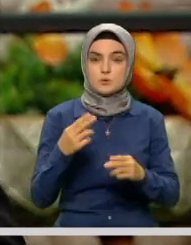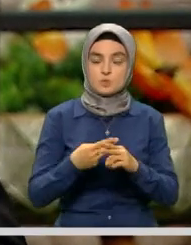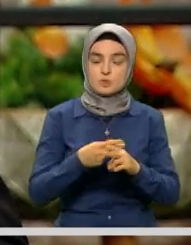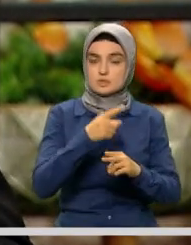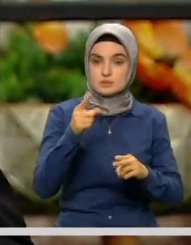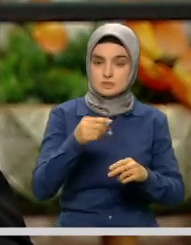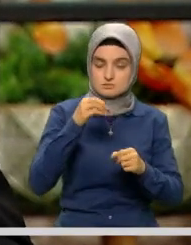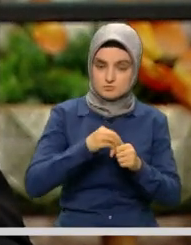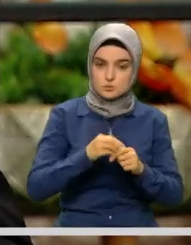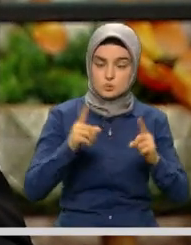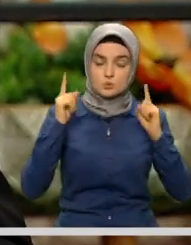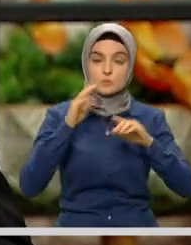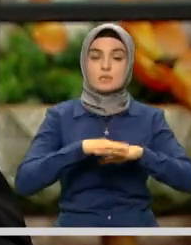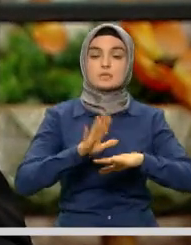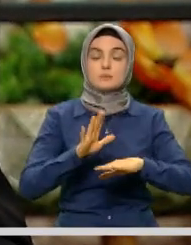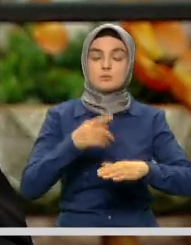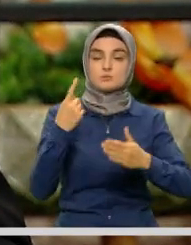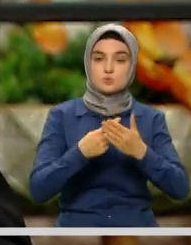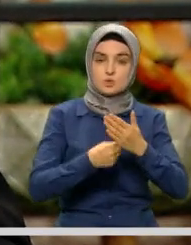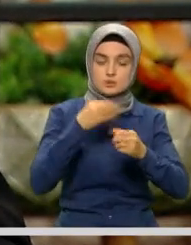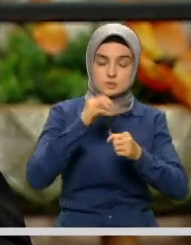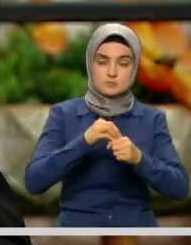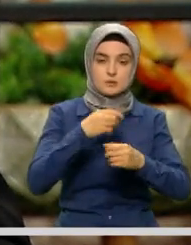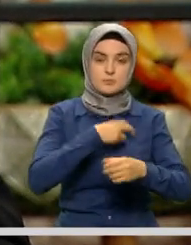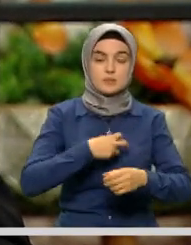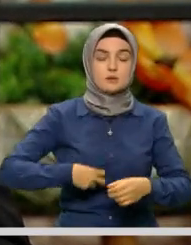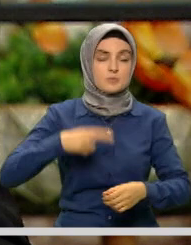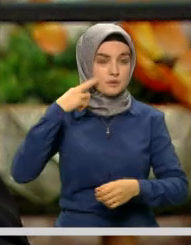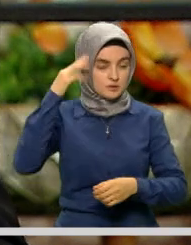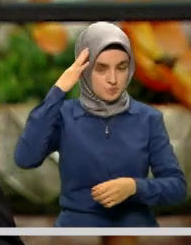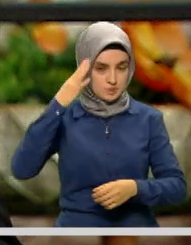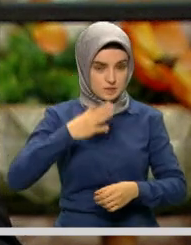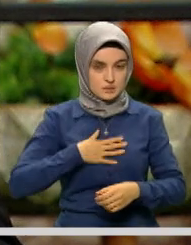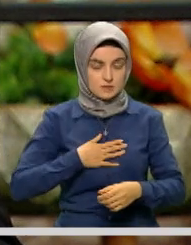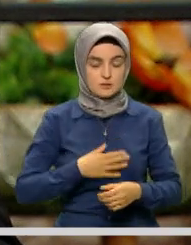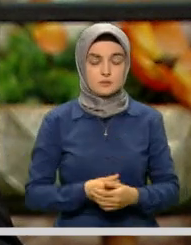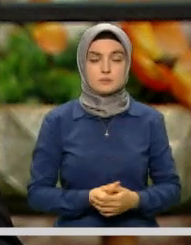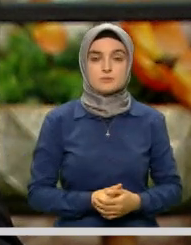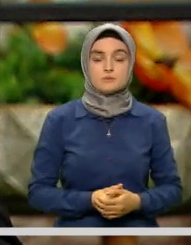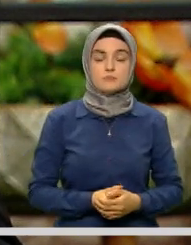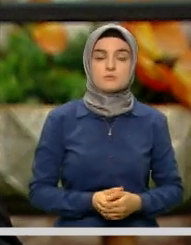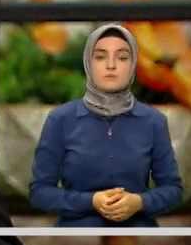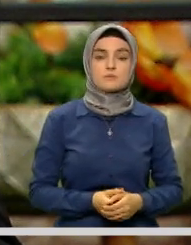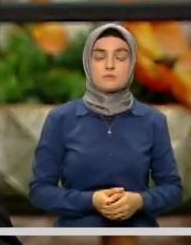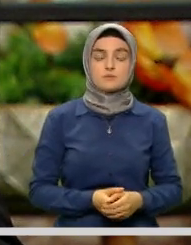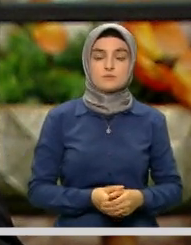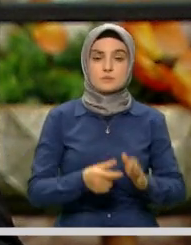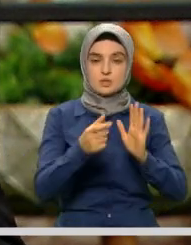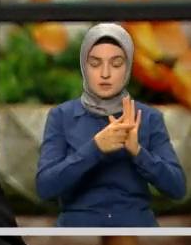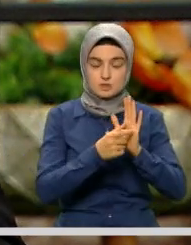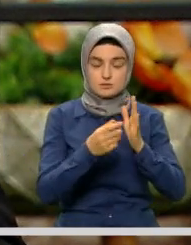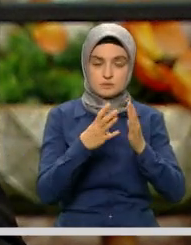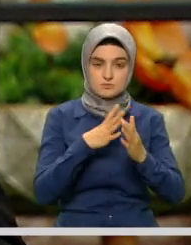adınıza tevbe edemem. Kur'an-ı Kerim'de Peygamber Efendimiz'in örneğin inne salateke sekenün leh gibi bir ayet-i kerimede